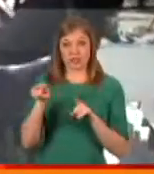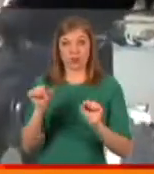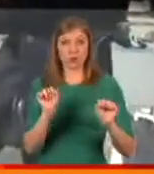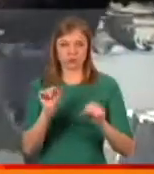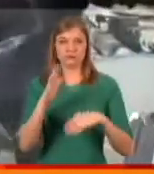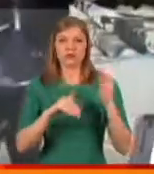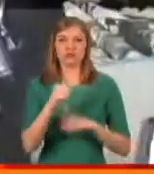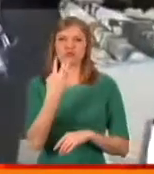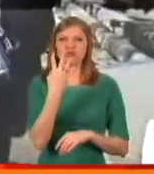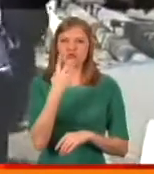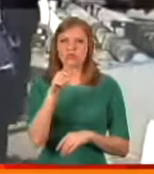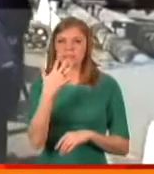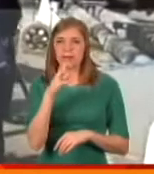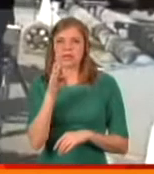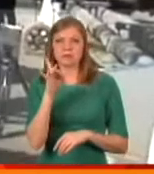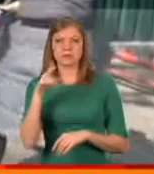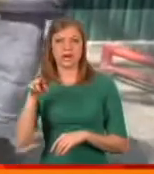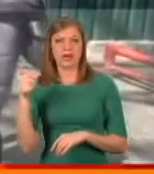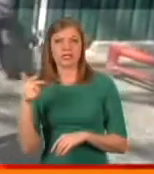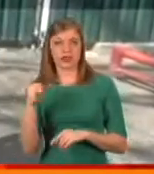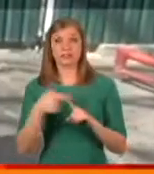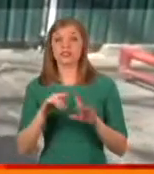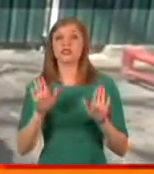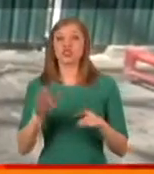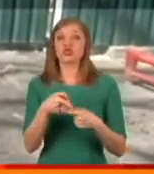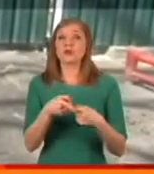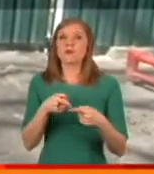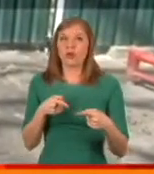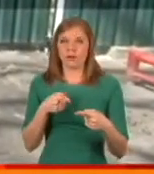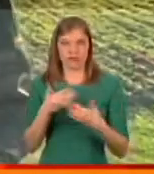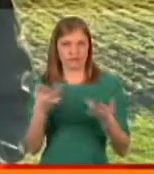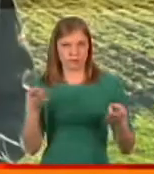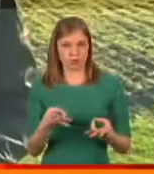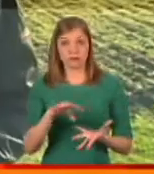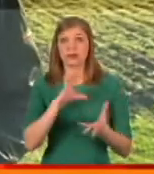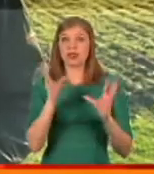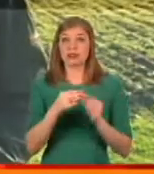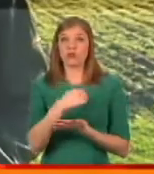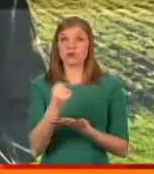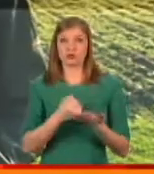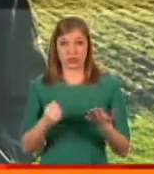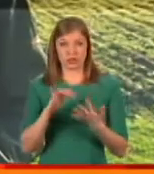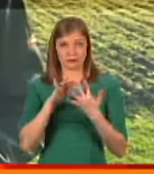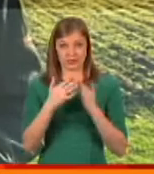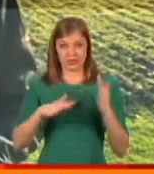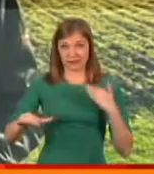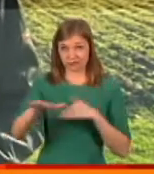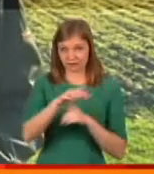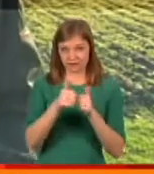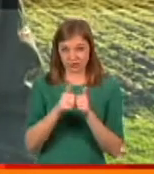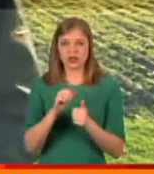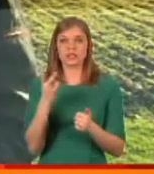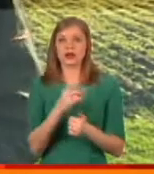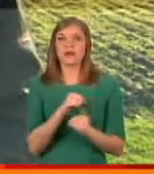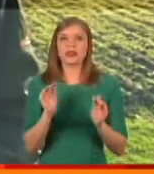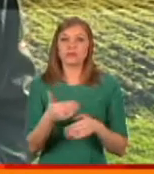убезпечення майже 4,5 мільярда гривень. І це лише половина від потреби. Загалом Збройним силам України потрібно